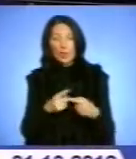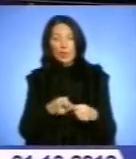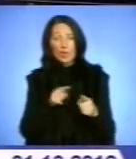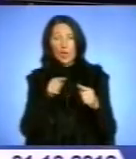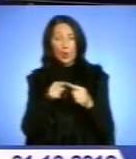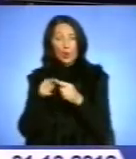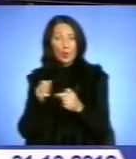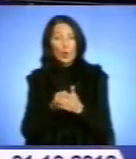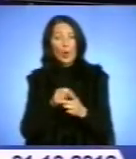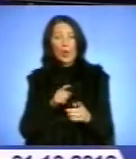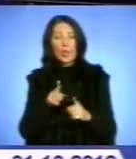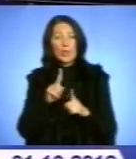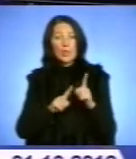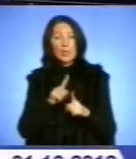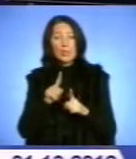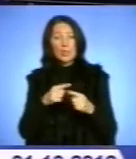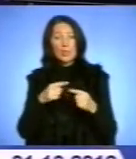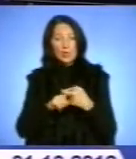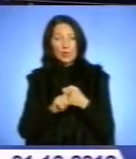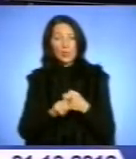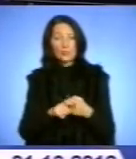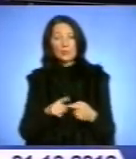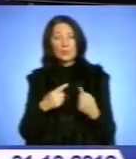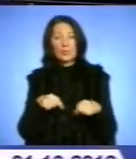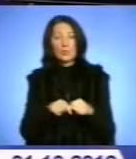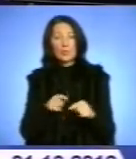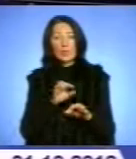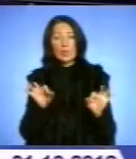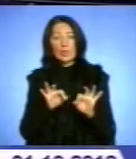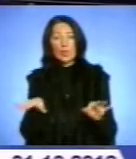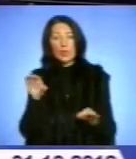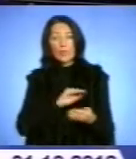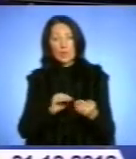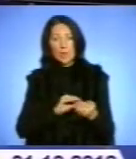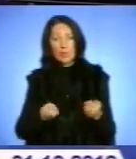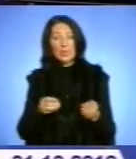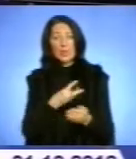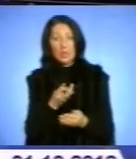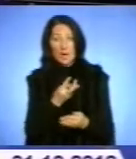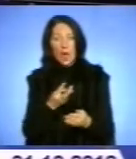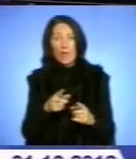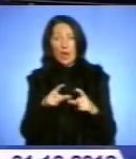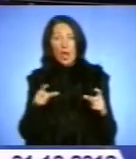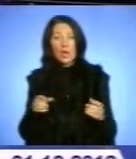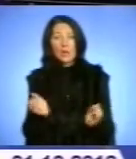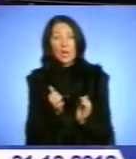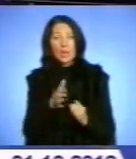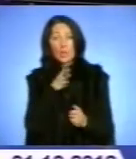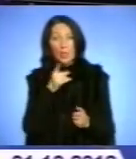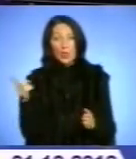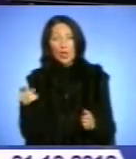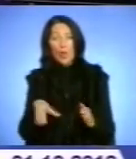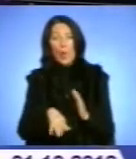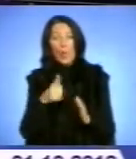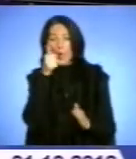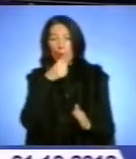зв'язку. Організатори процесу пояснили, що усі записи з камер зберігатимуться у центрі обробки даних протягом року з дня закінчення